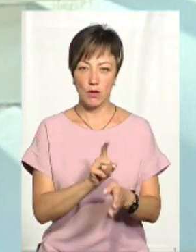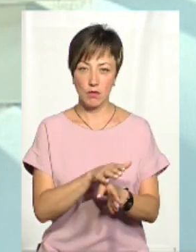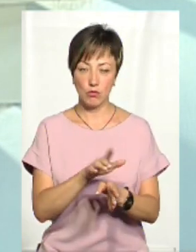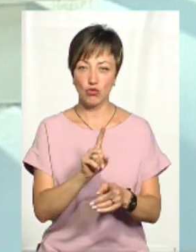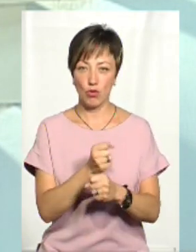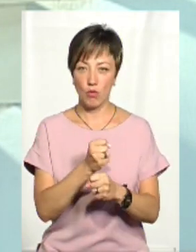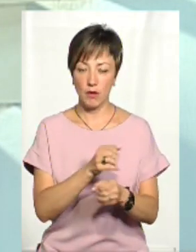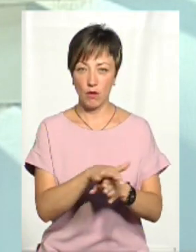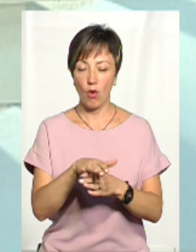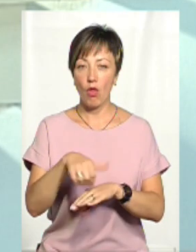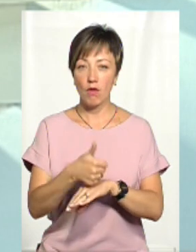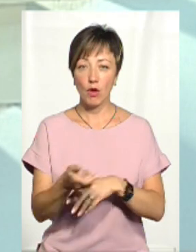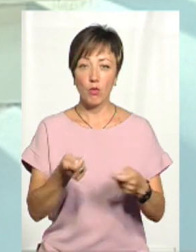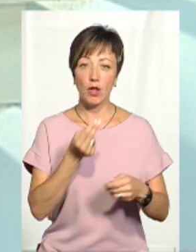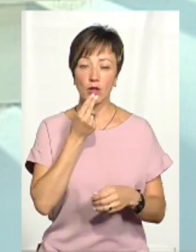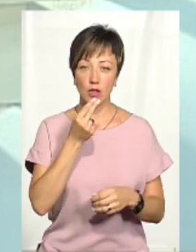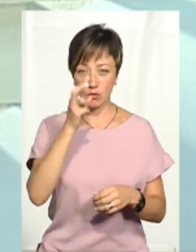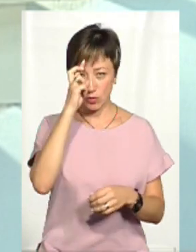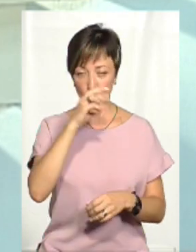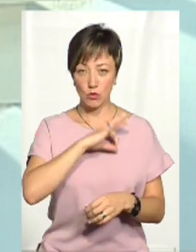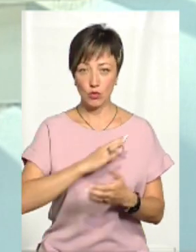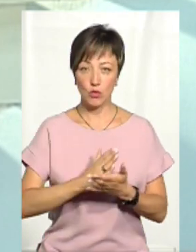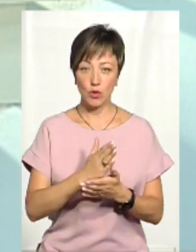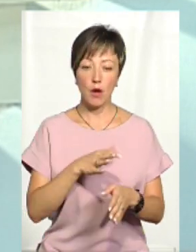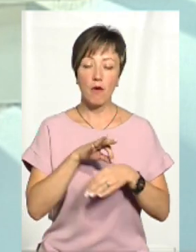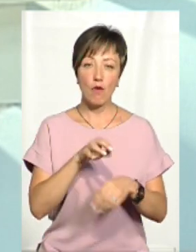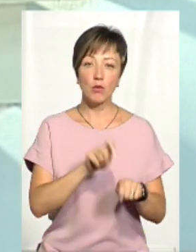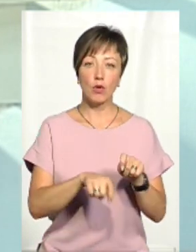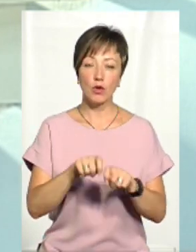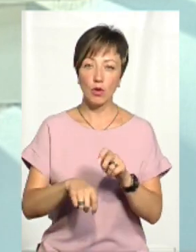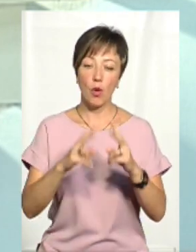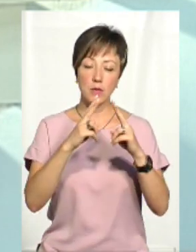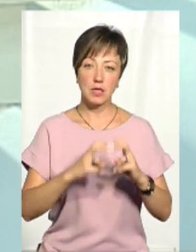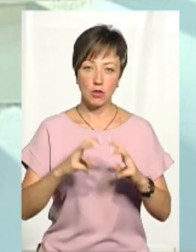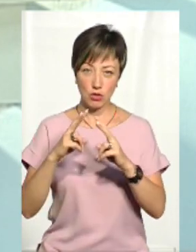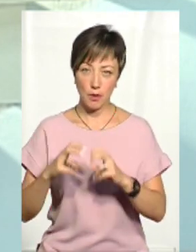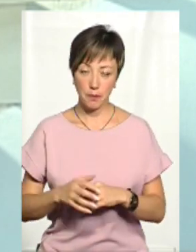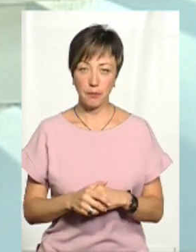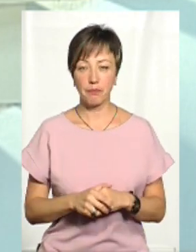робити. Головне управління Держпродспоживслужби проводить щорічний моніторинг обстеження,